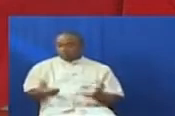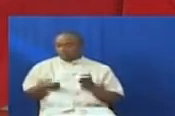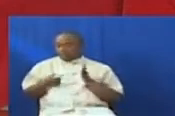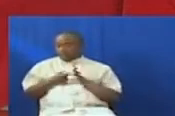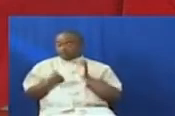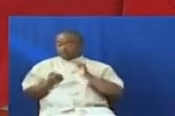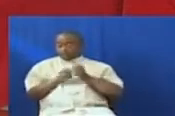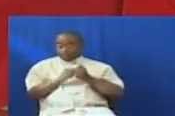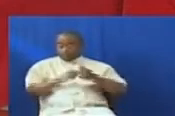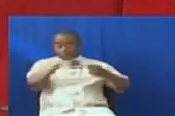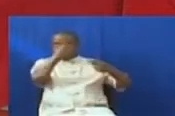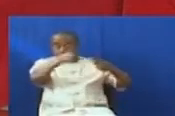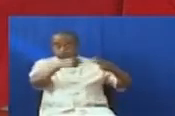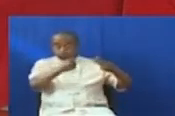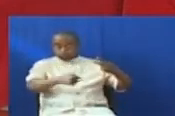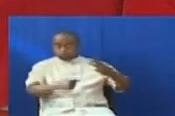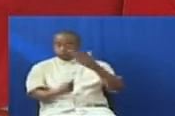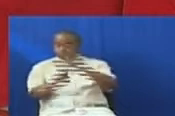hizi zinajitokeza.